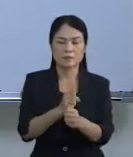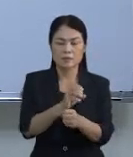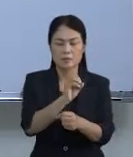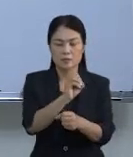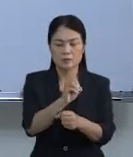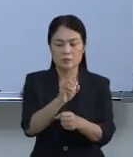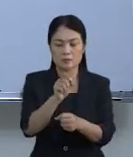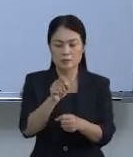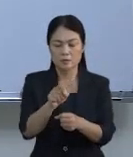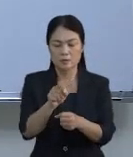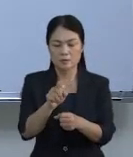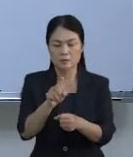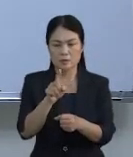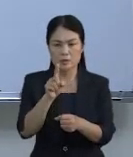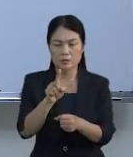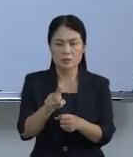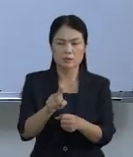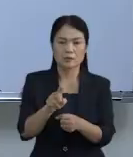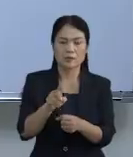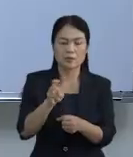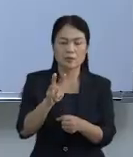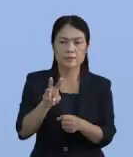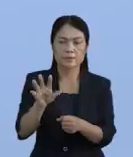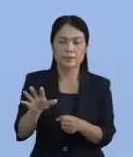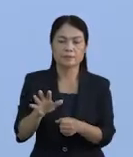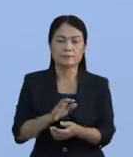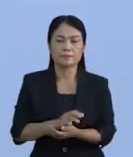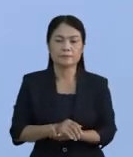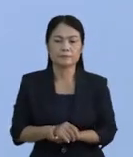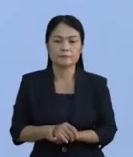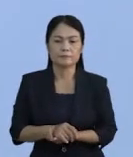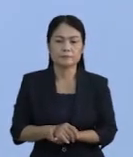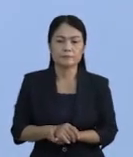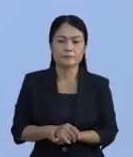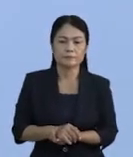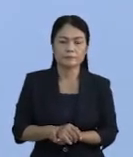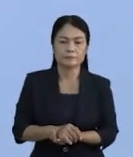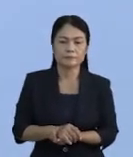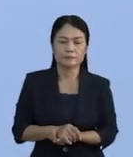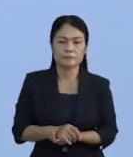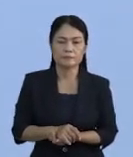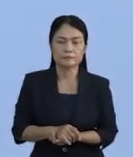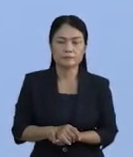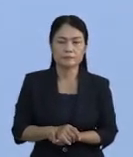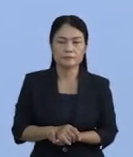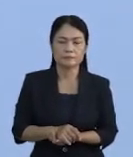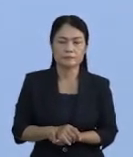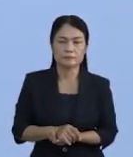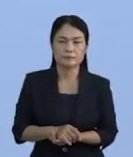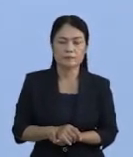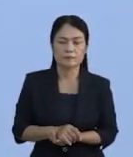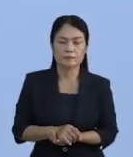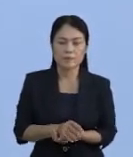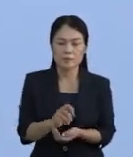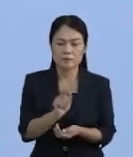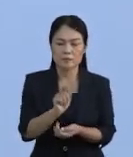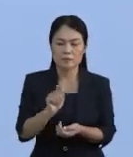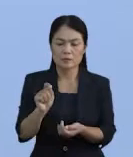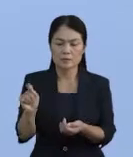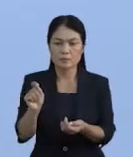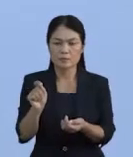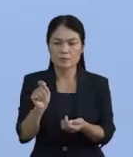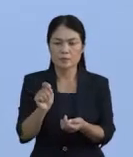sâu chơi mà rồi sàm pram bà chấn ở lấy dương non hết tờ xế